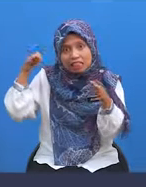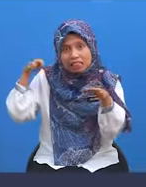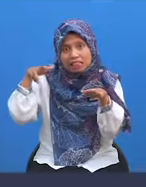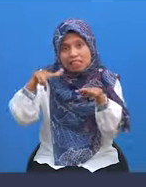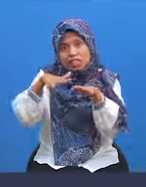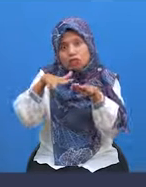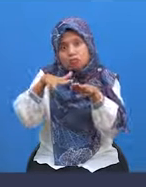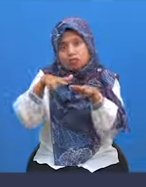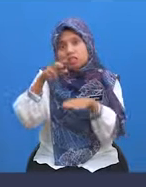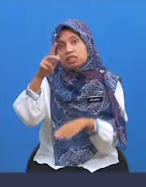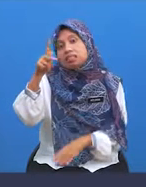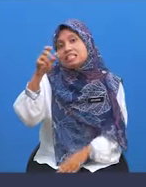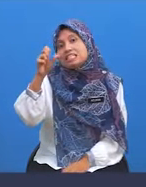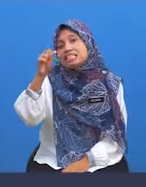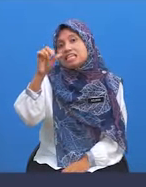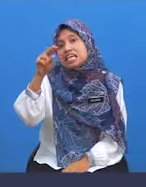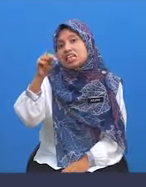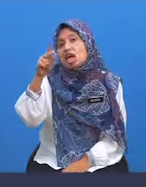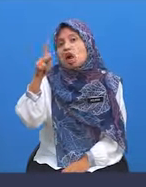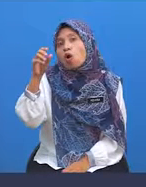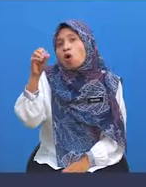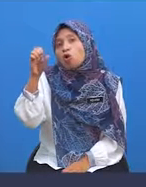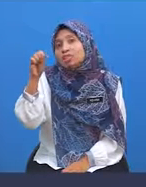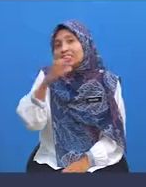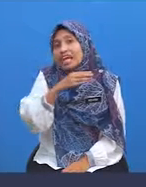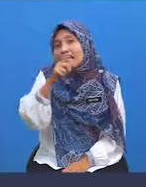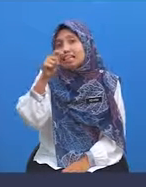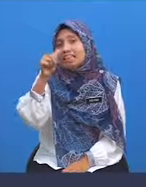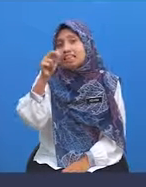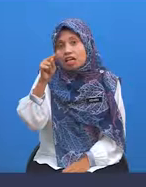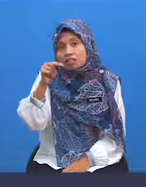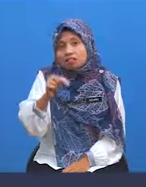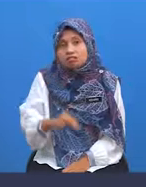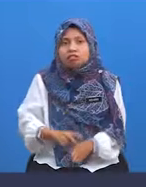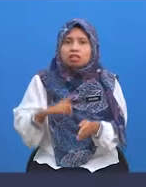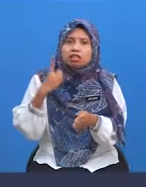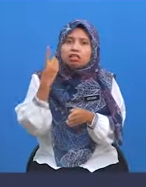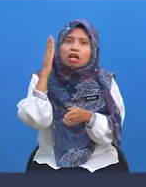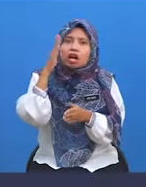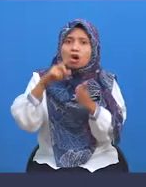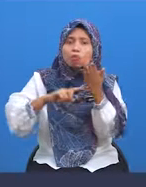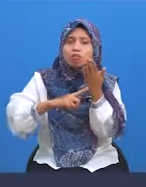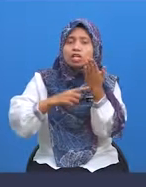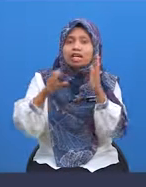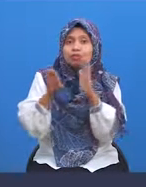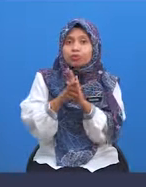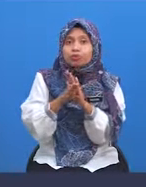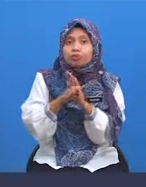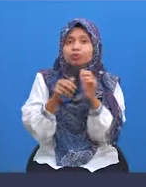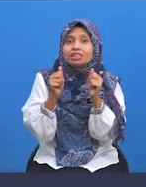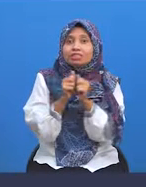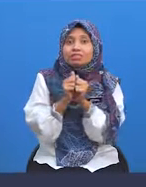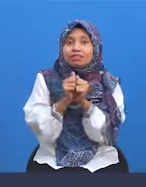Kita akan mulakan contoh kita hari ini dengan melihat perubahan pada graf apabila